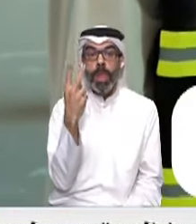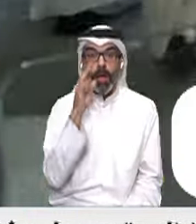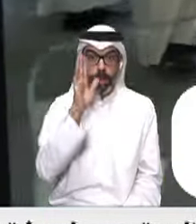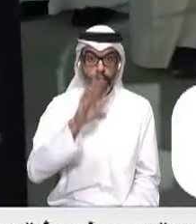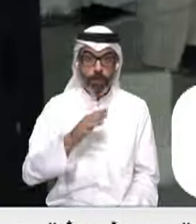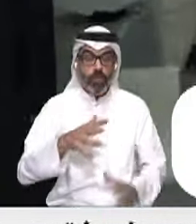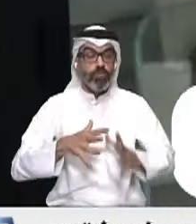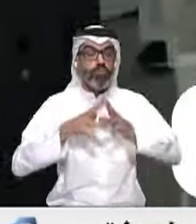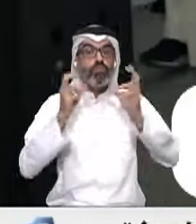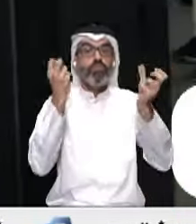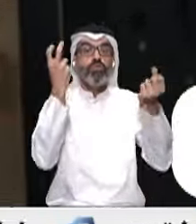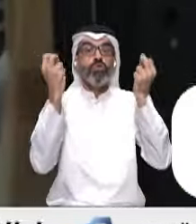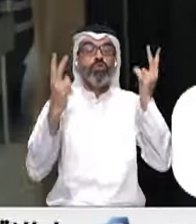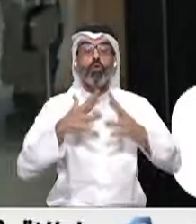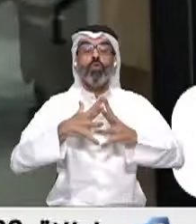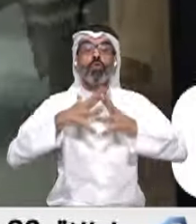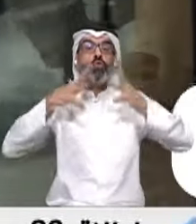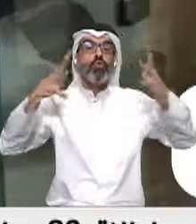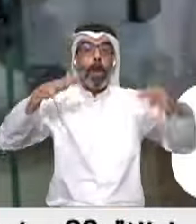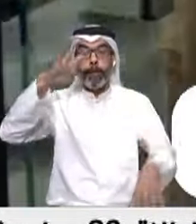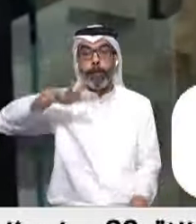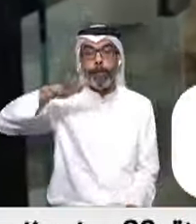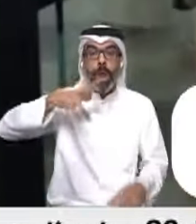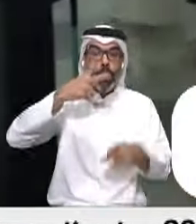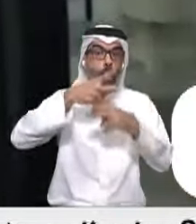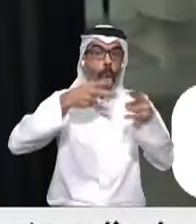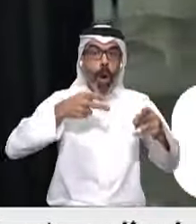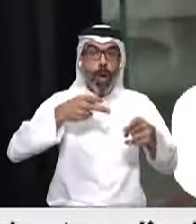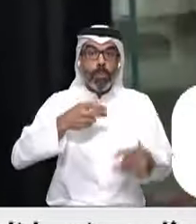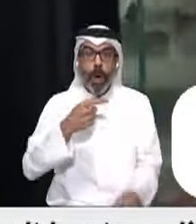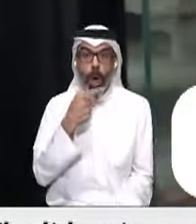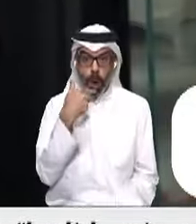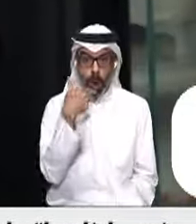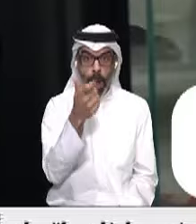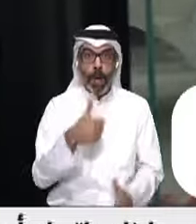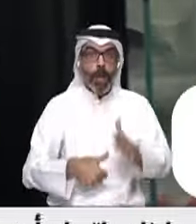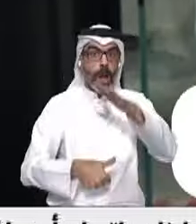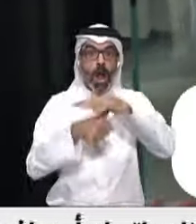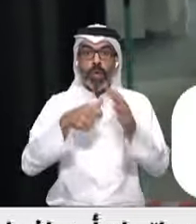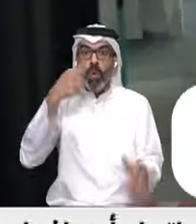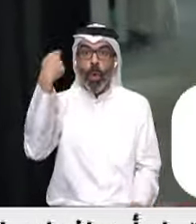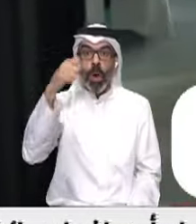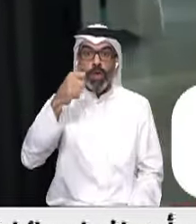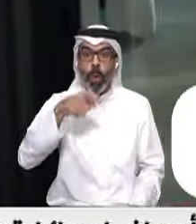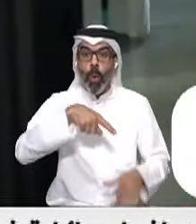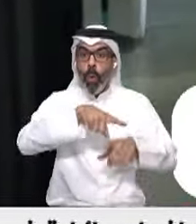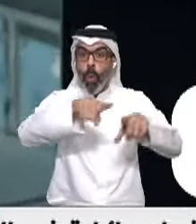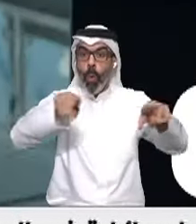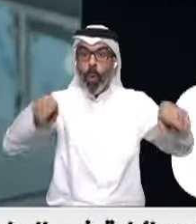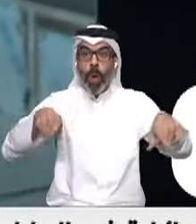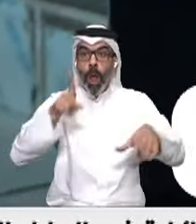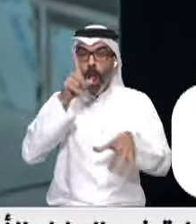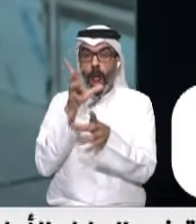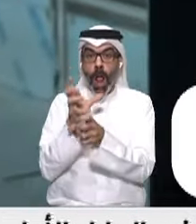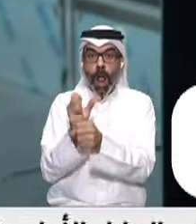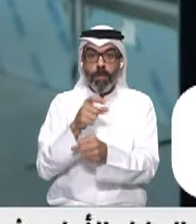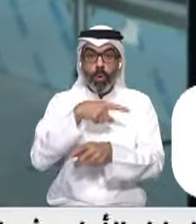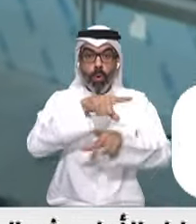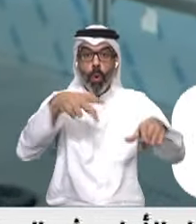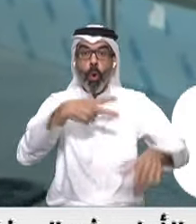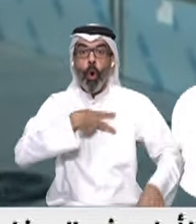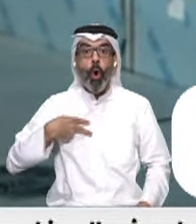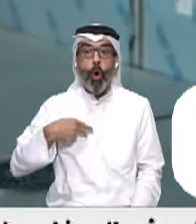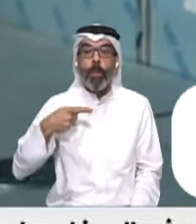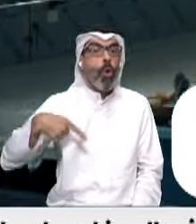الكبرى بالبلاد ووجه سمو الشيخ احمد عبد الله الاحمد الصباح رئيس مجلس الوزراء حفظه الله الجهات الحكوميه المعنيه